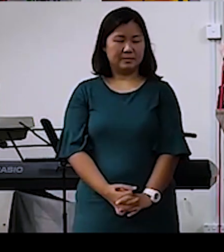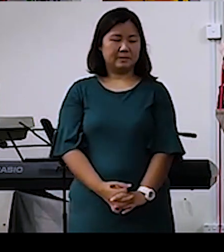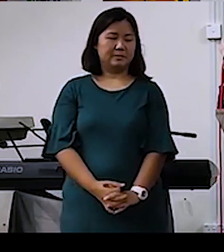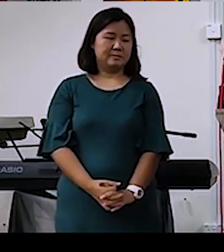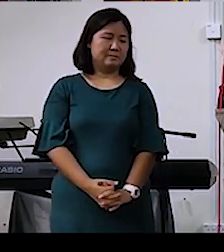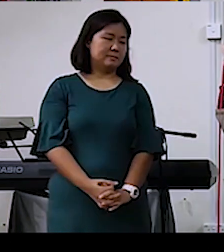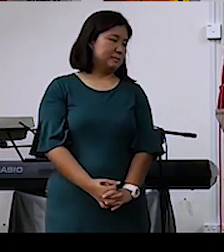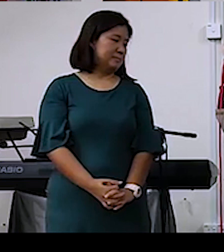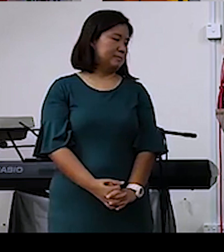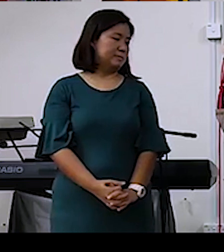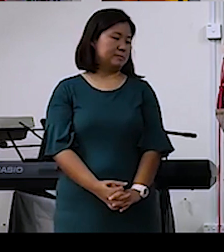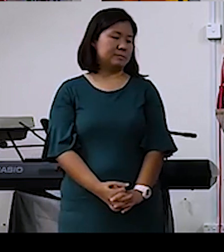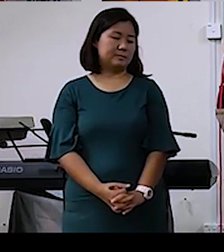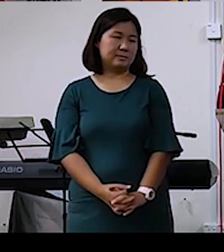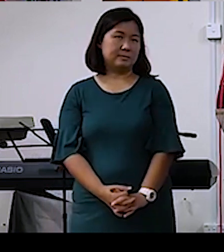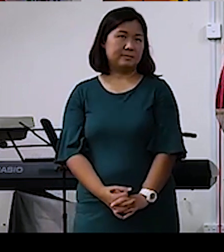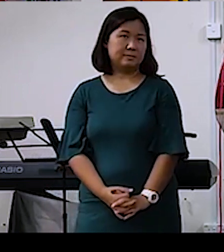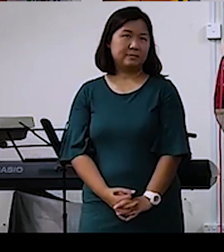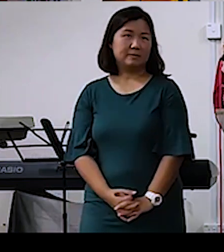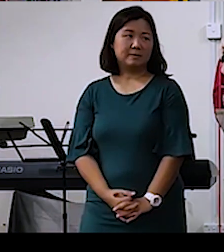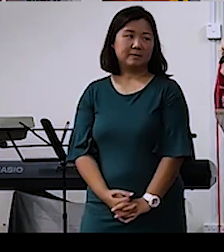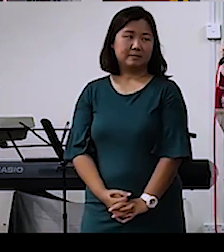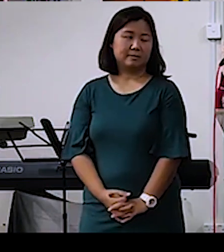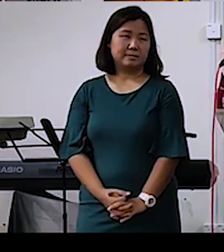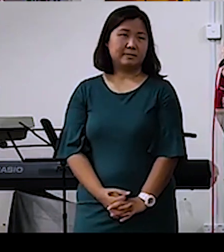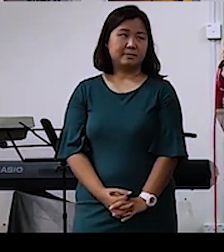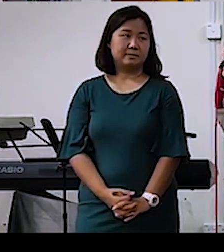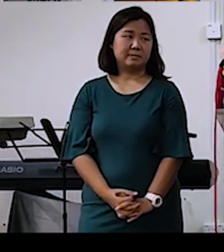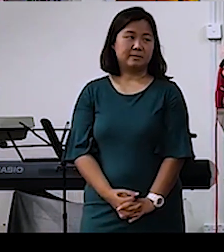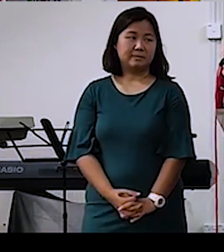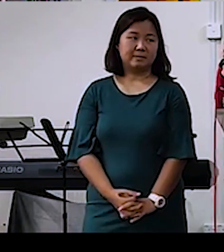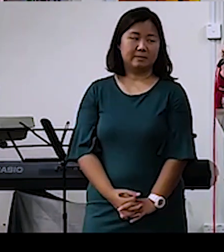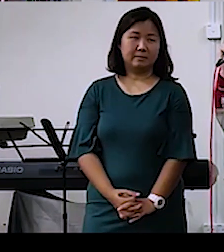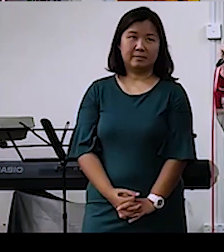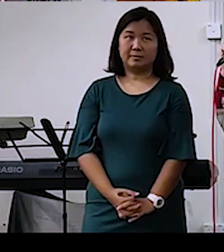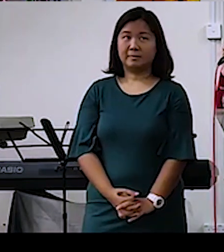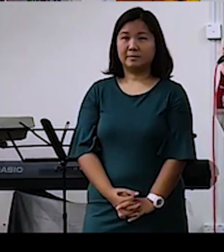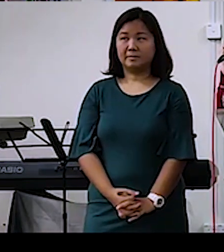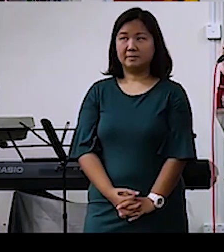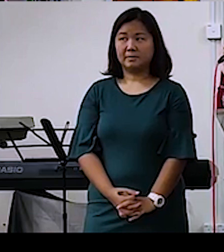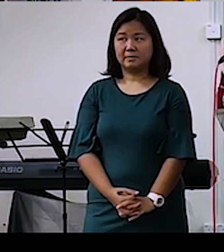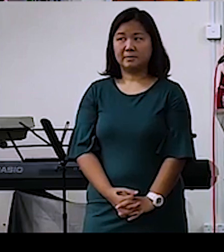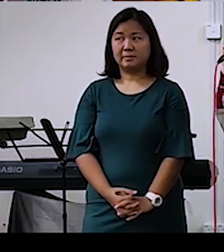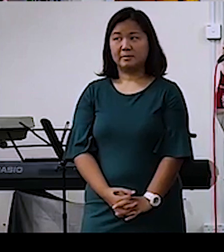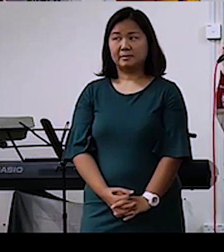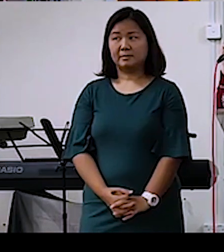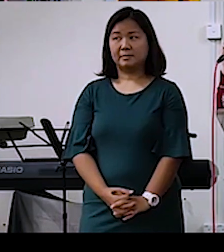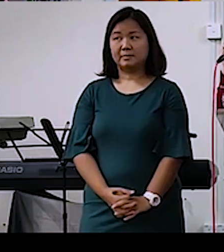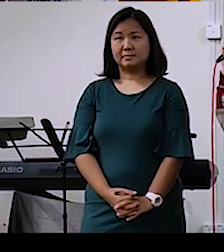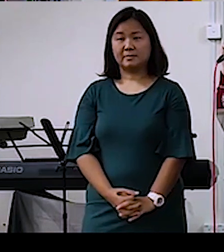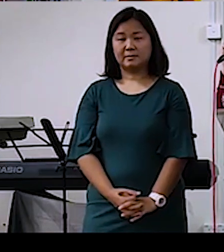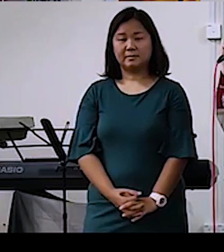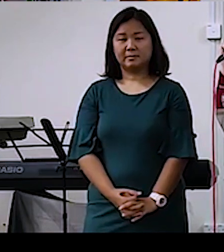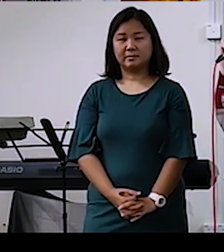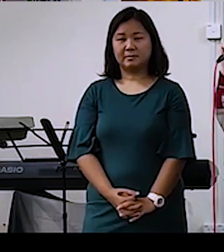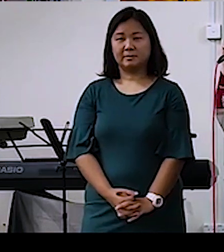再送别人呢是其中的一个方式，是我们可以服侍神的。所以我们倒回去来看哥林多后书第四章第一节，我们既然蒙